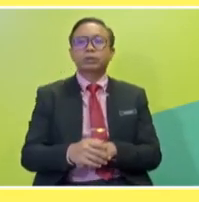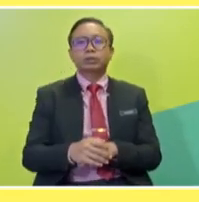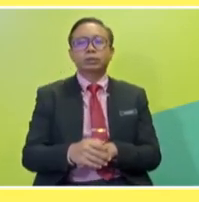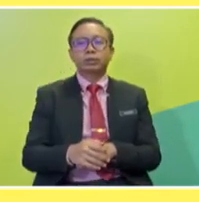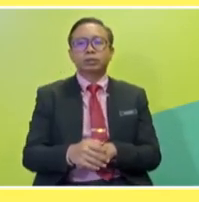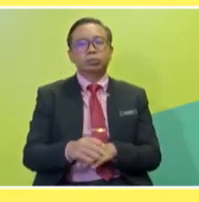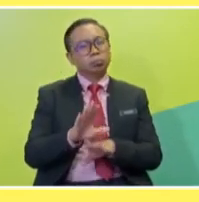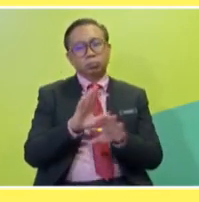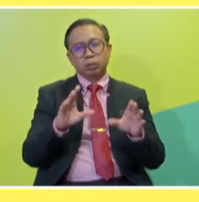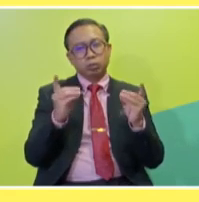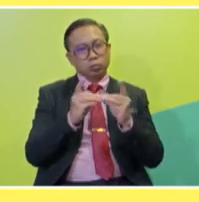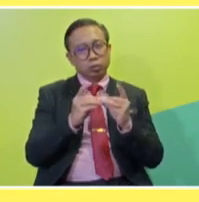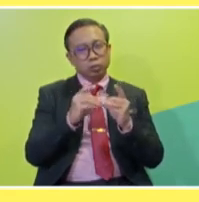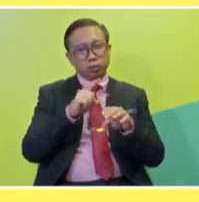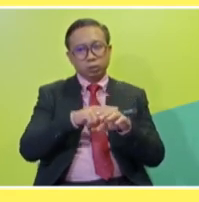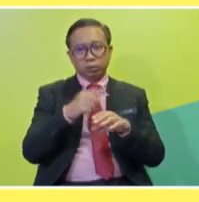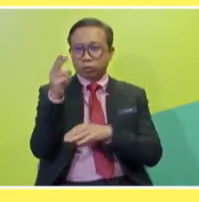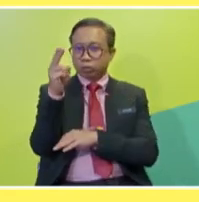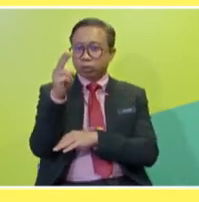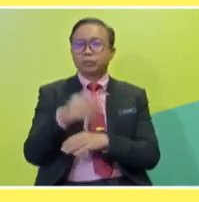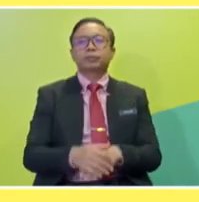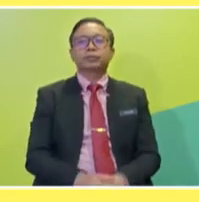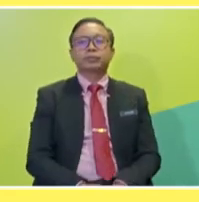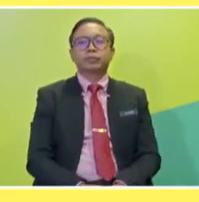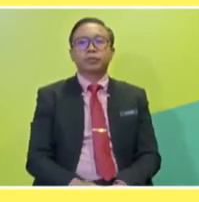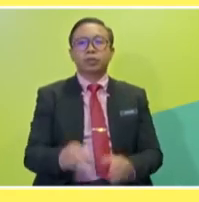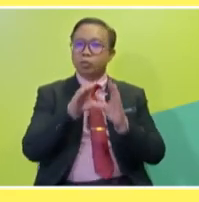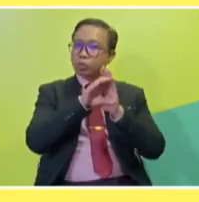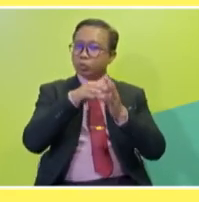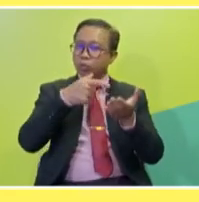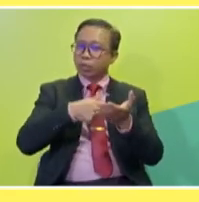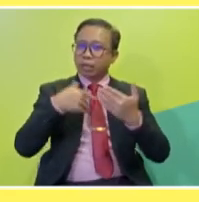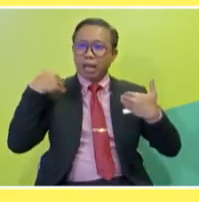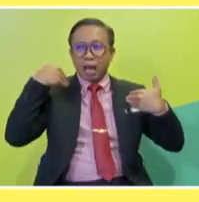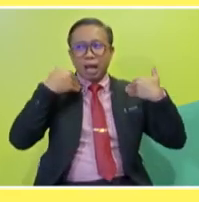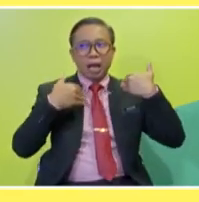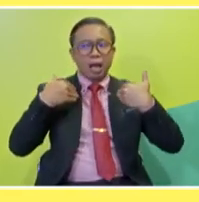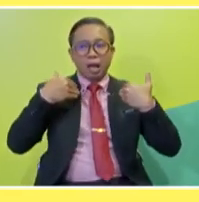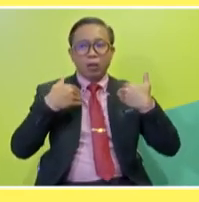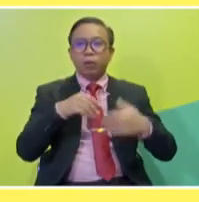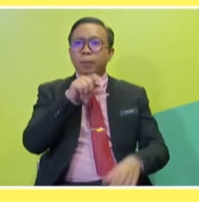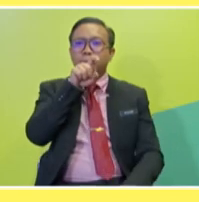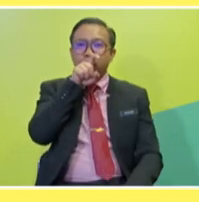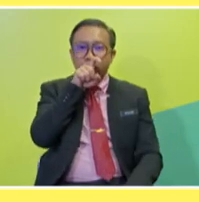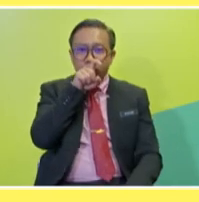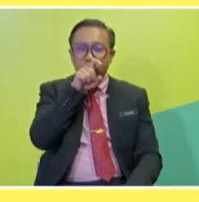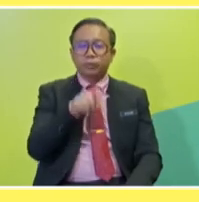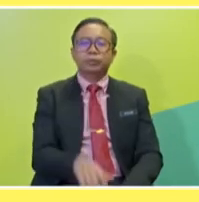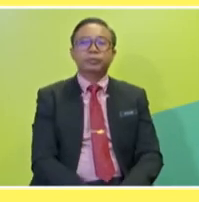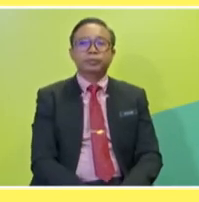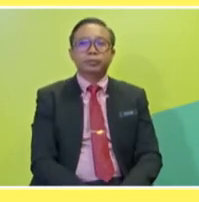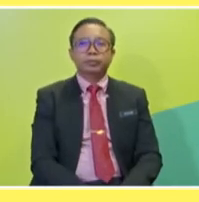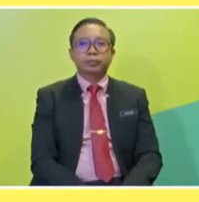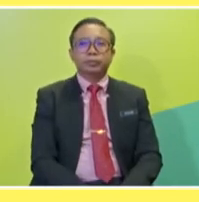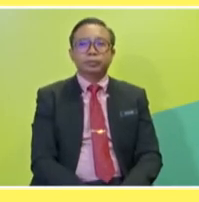secara terbuka dan seterusnya Ini satu lagi contoh hewan yang berparuh paruh ini apa